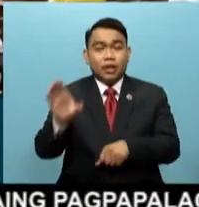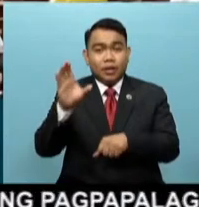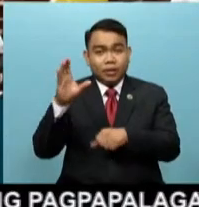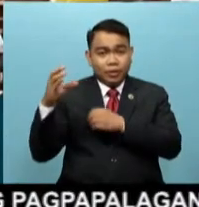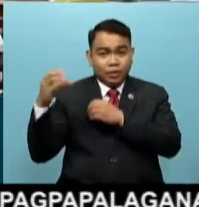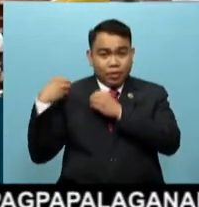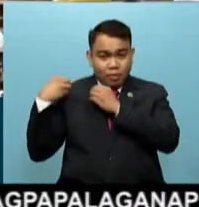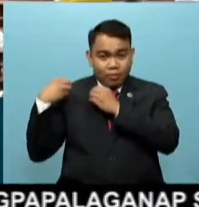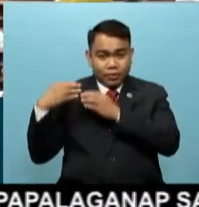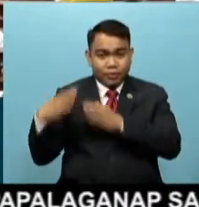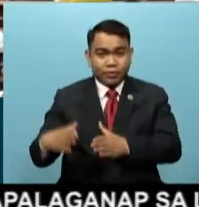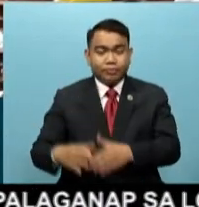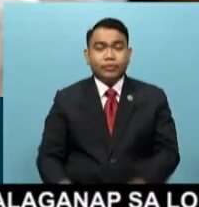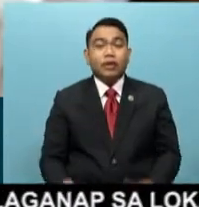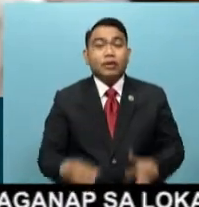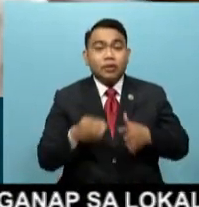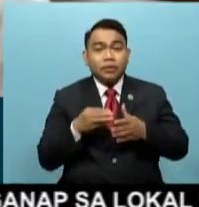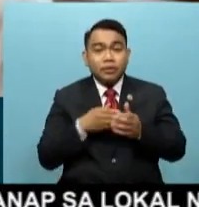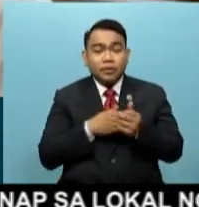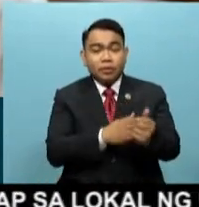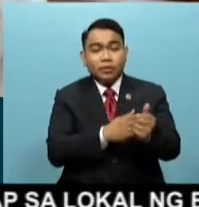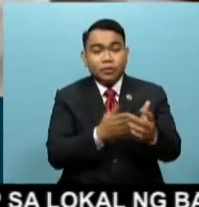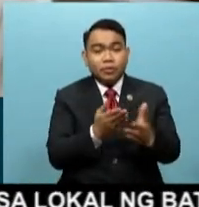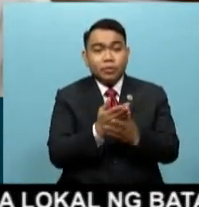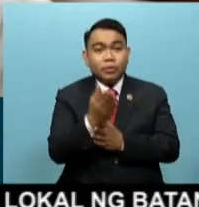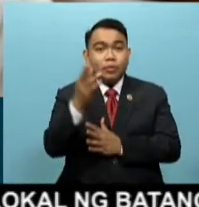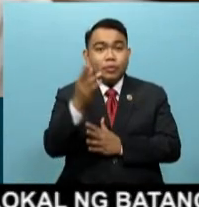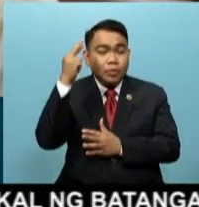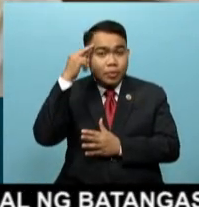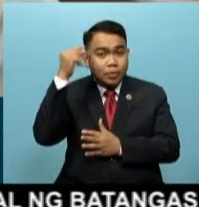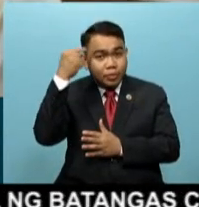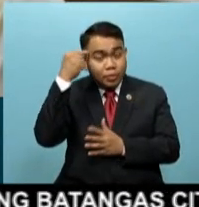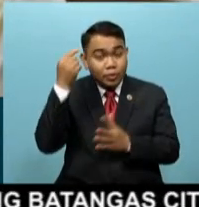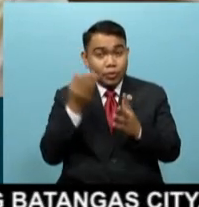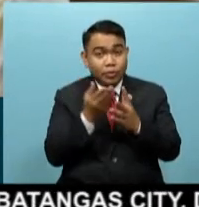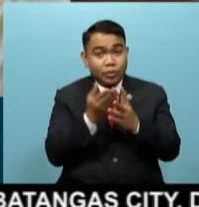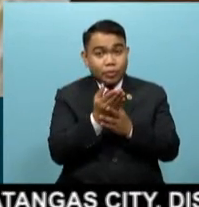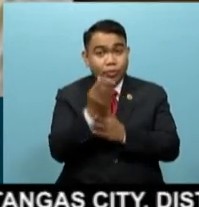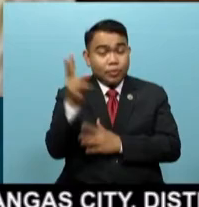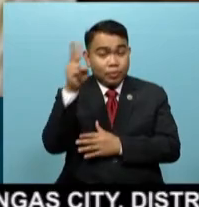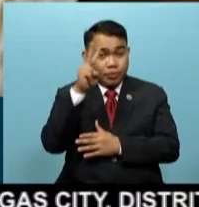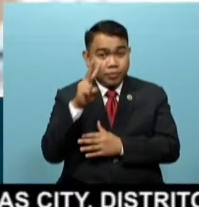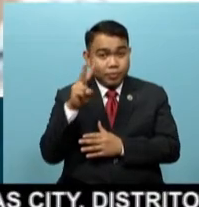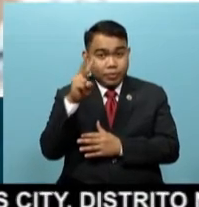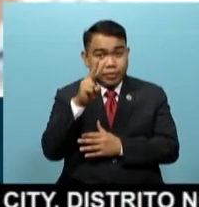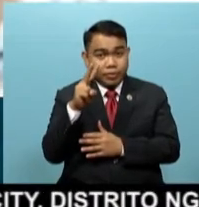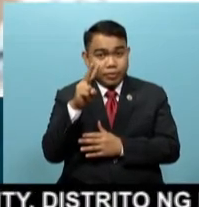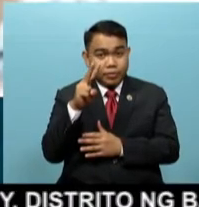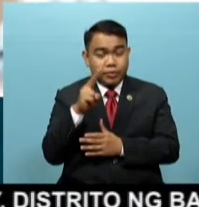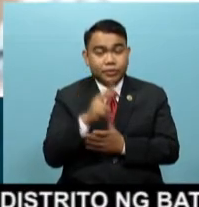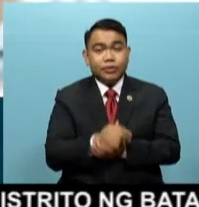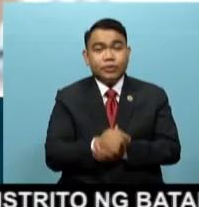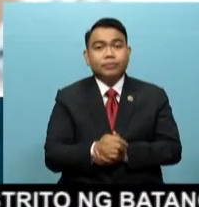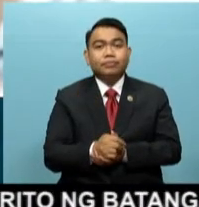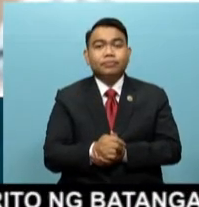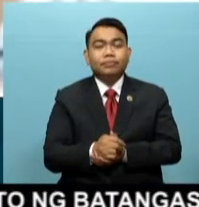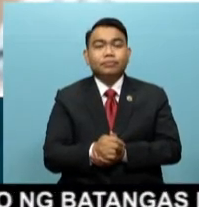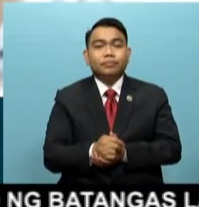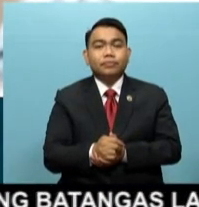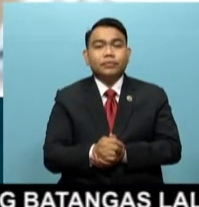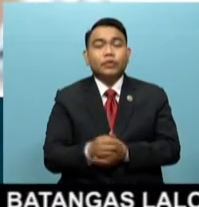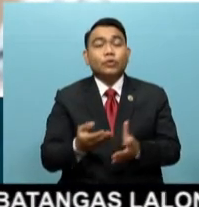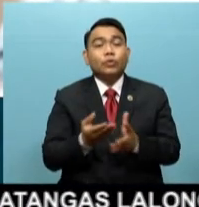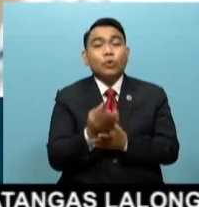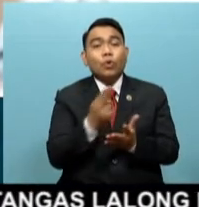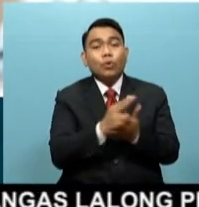ni kapatid na Romer Galang, ministro ng Ebanghelyo via video conferencing. Sa pamamagitan ng Biblia ay muling